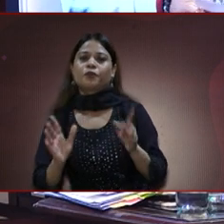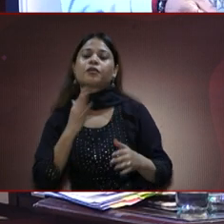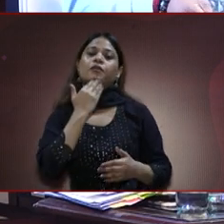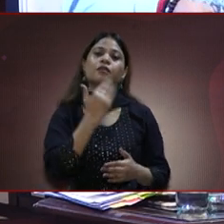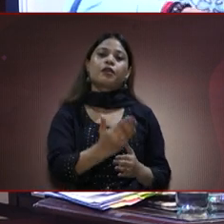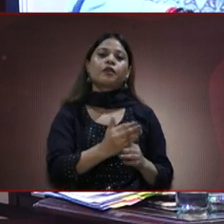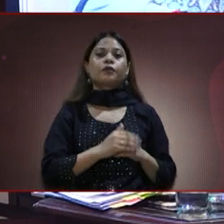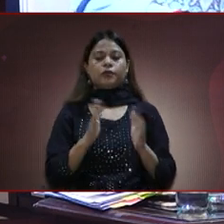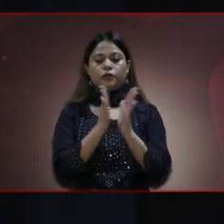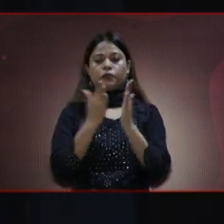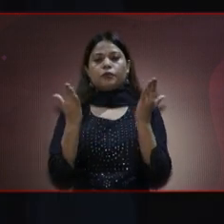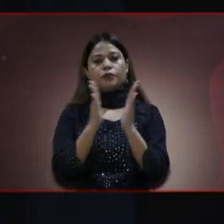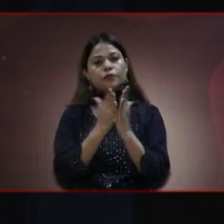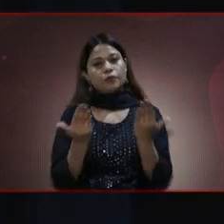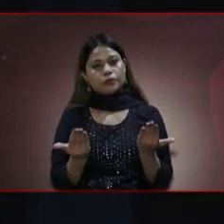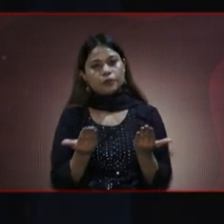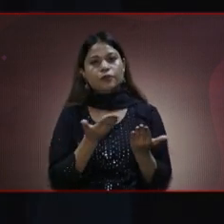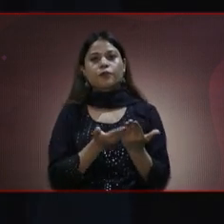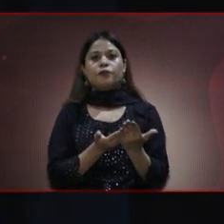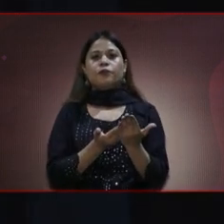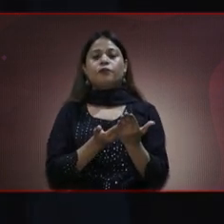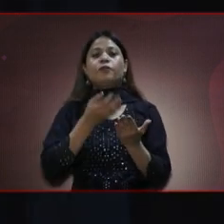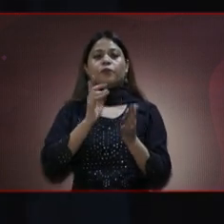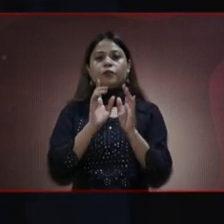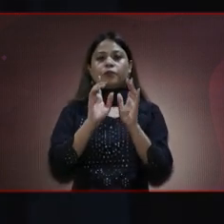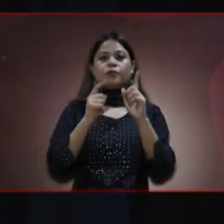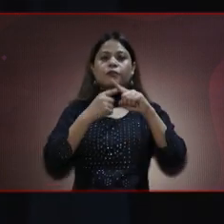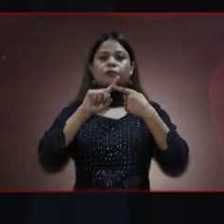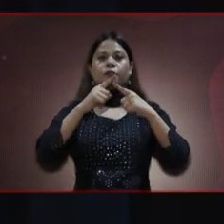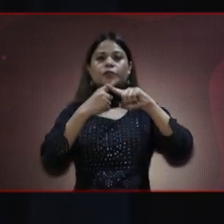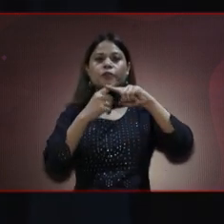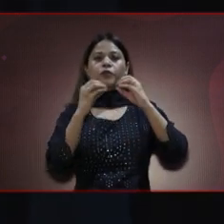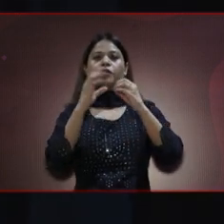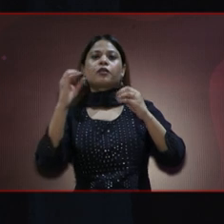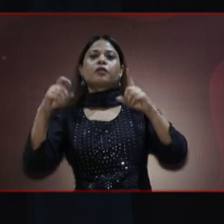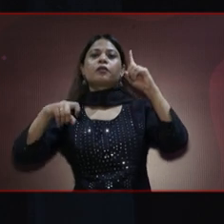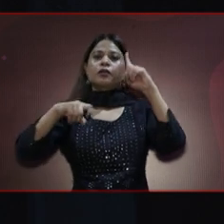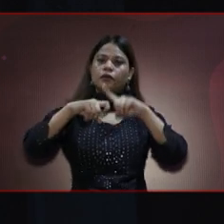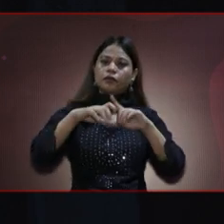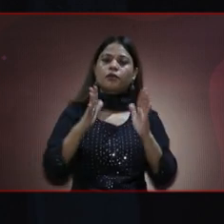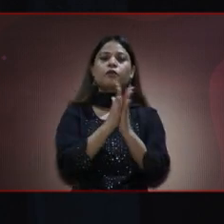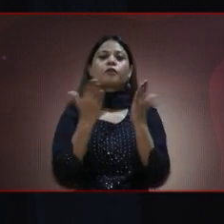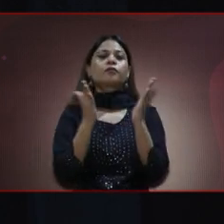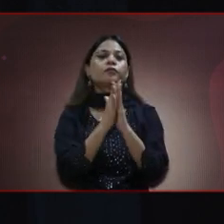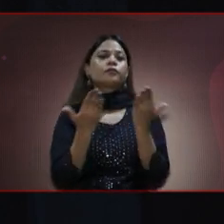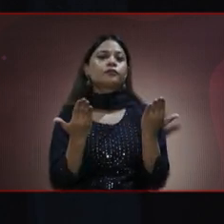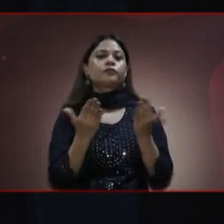किताबें जो हैं, पुस्तकें हैं, टेक्स्ट बुक्स हम उसको कहते हैं, ये यदि शिक्षा